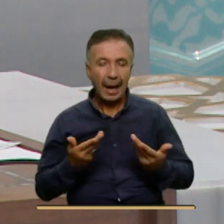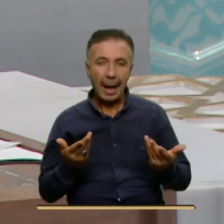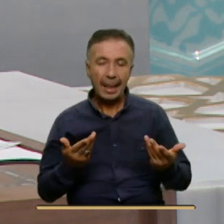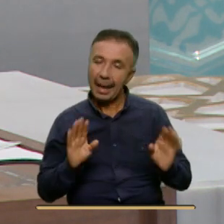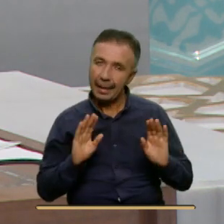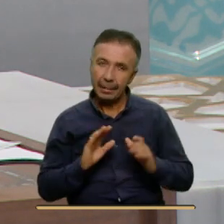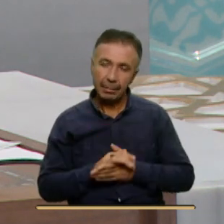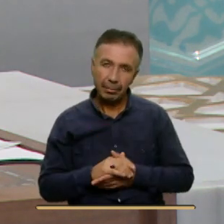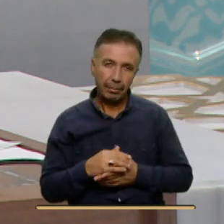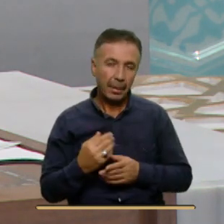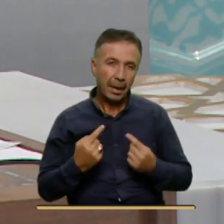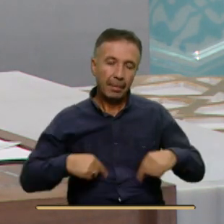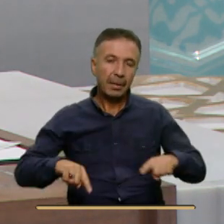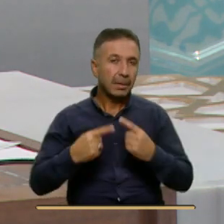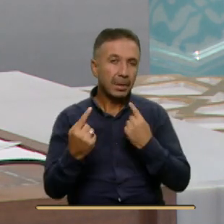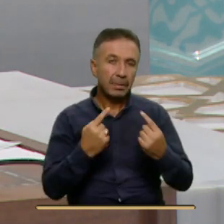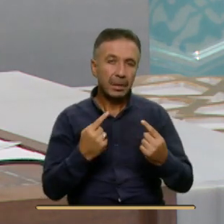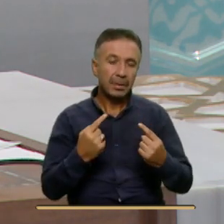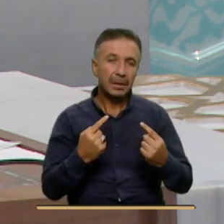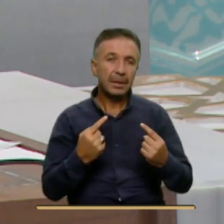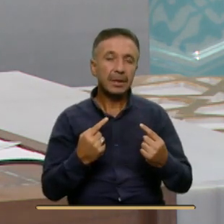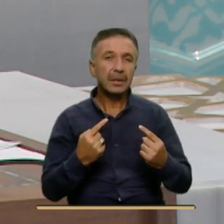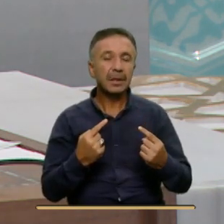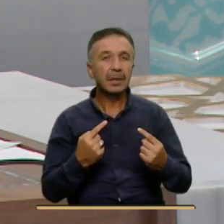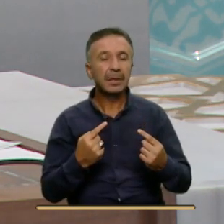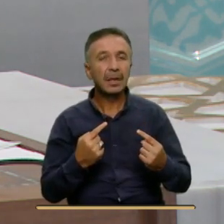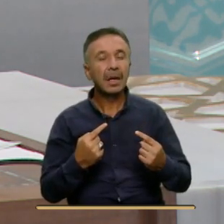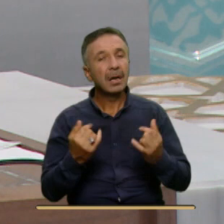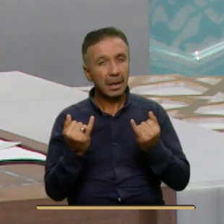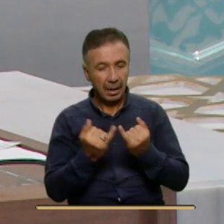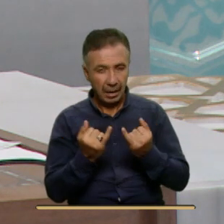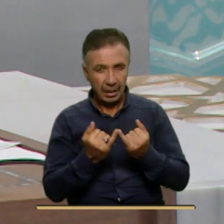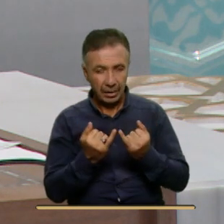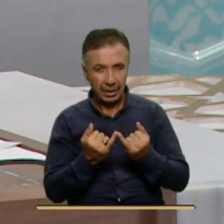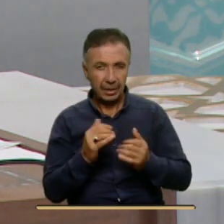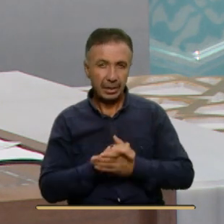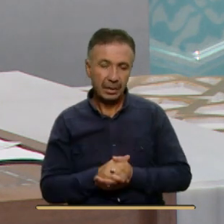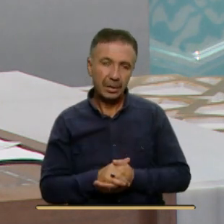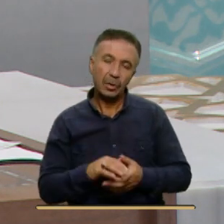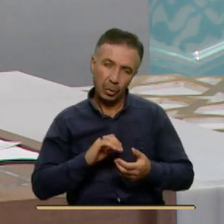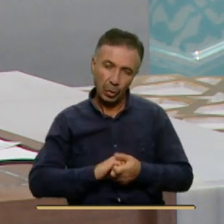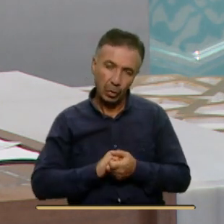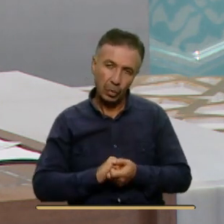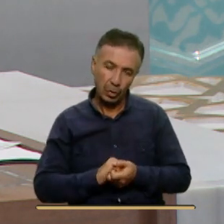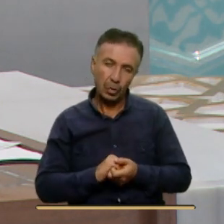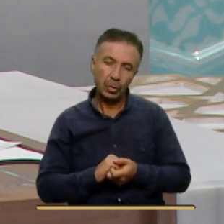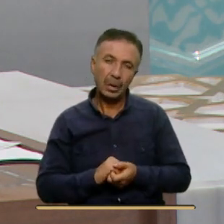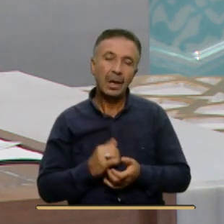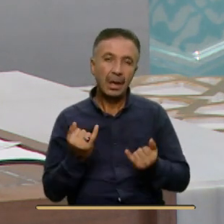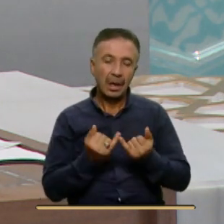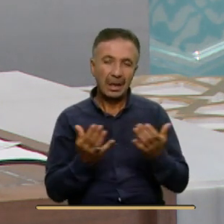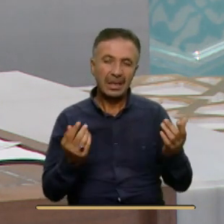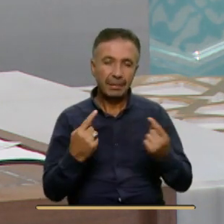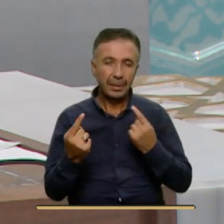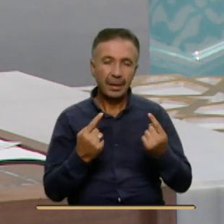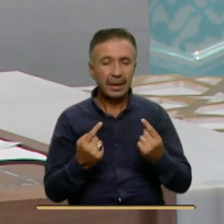Biz birbirimizin velisiyiz. Biz birbirimizin kardeşiyiz. Kardeşler birbirlerine nasıl